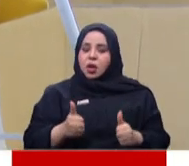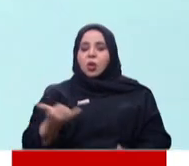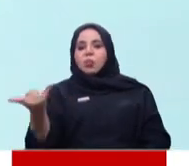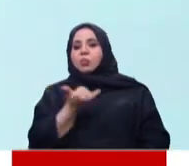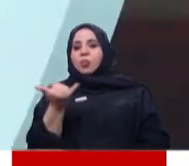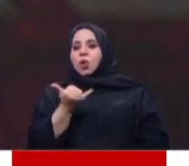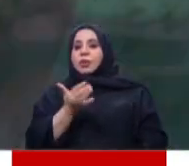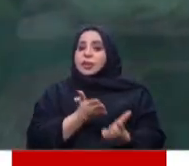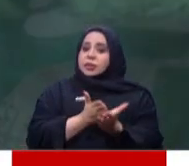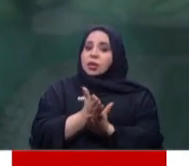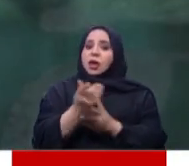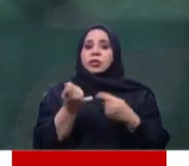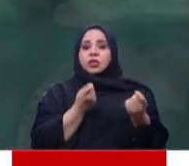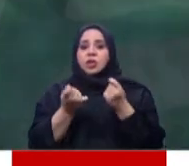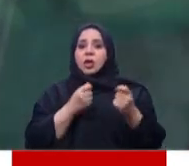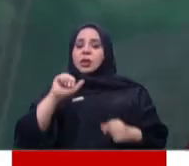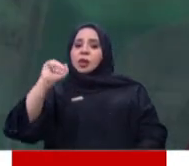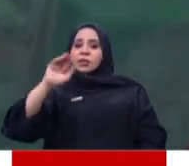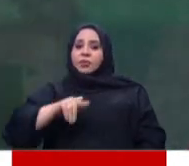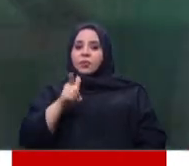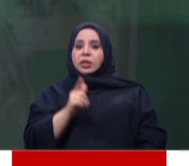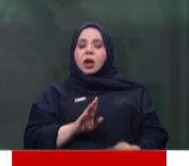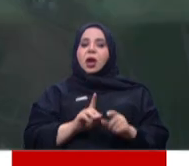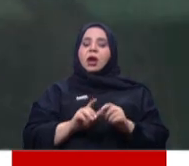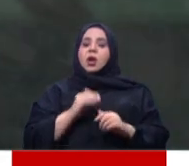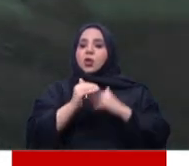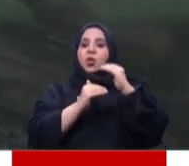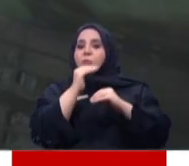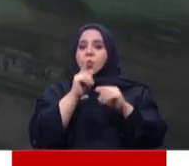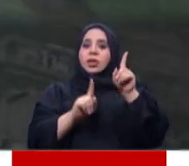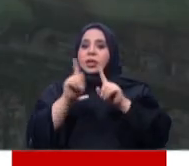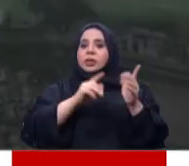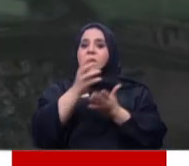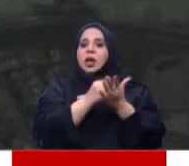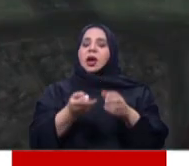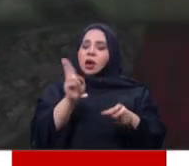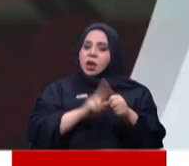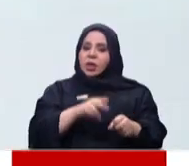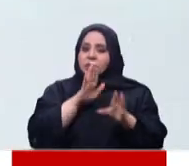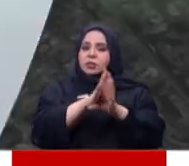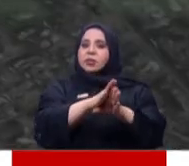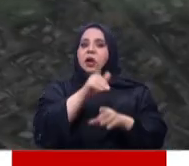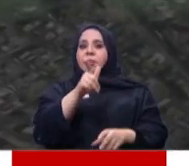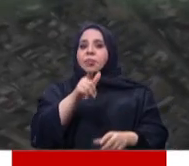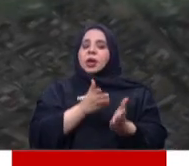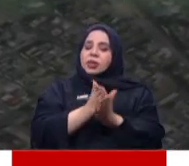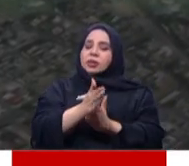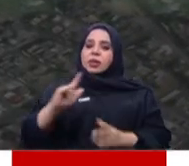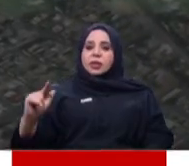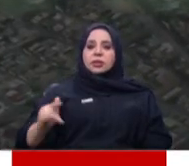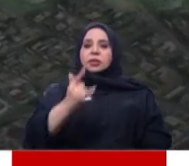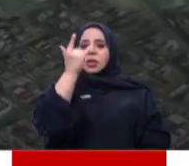رئيسية لقطاع التجارة خاصة في ظل النمو الاقتصادي، كما سيدعم نمو قطاع السياحة والسفر